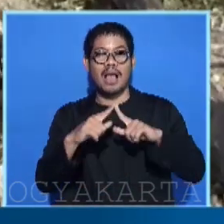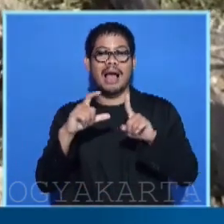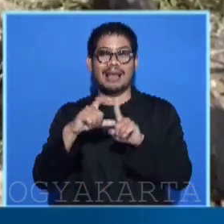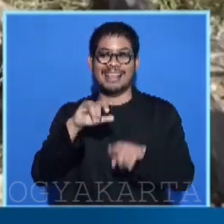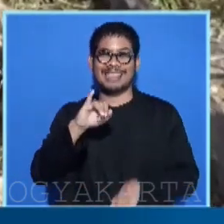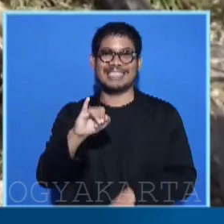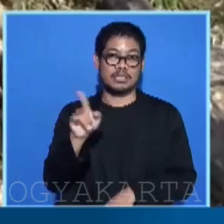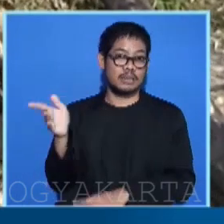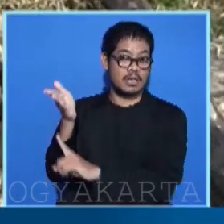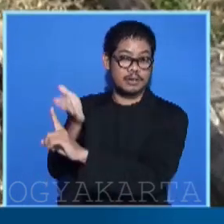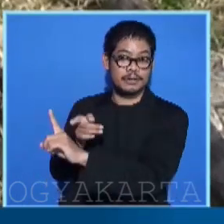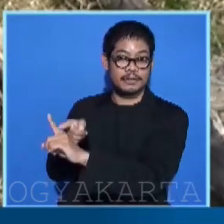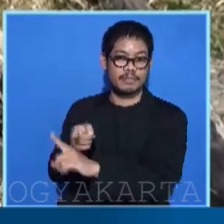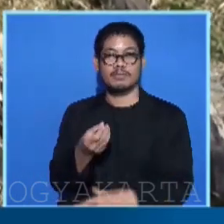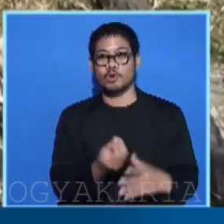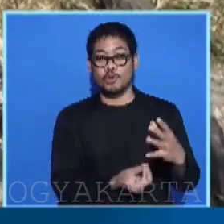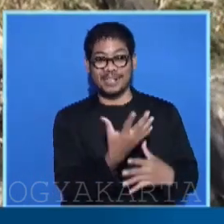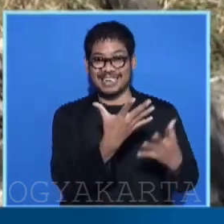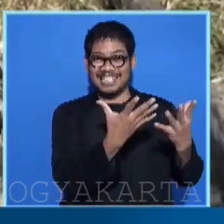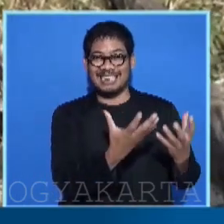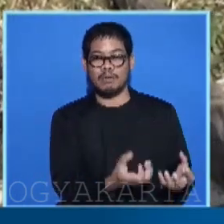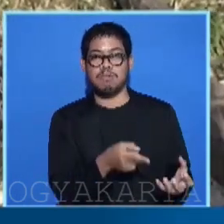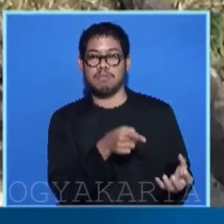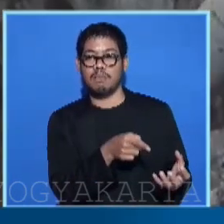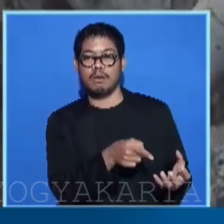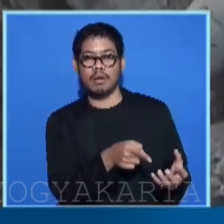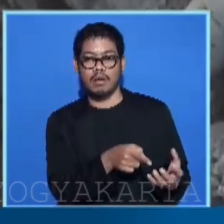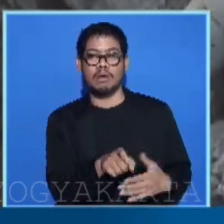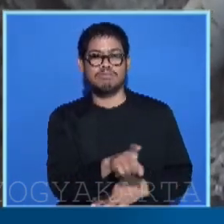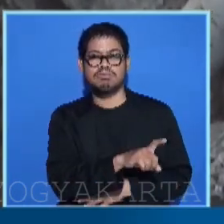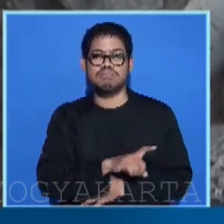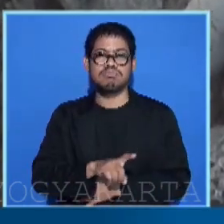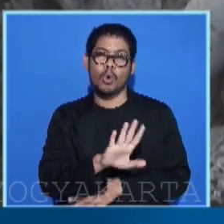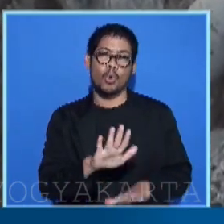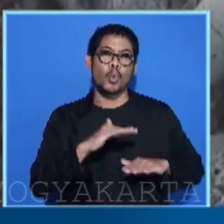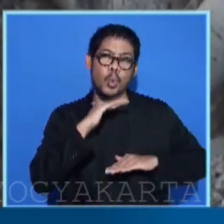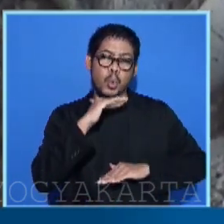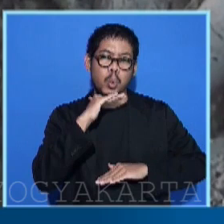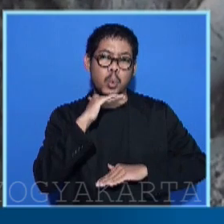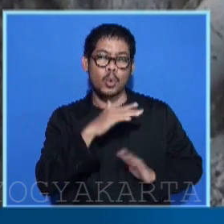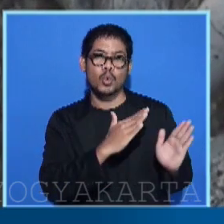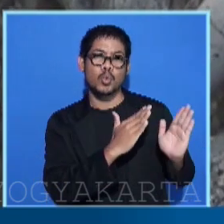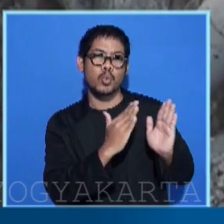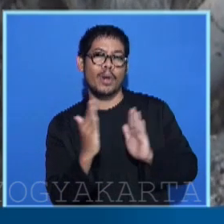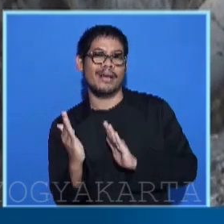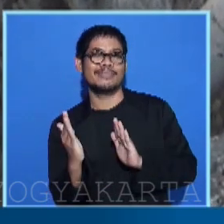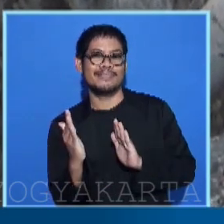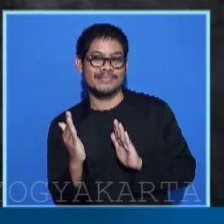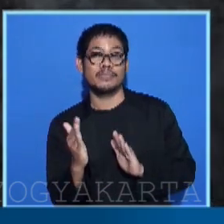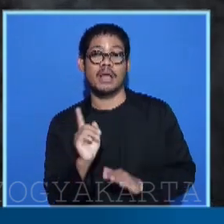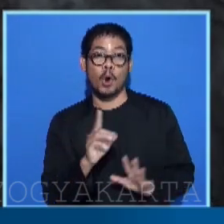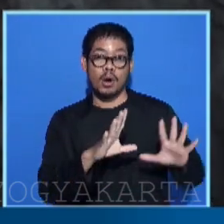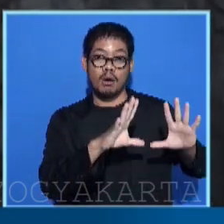sumber miliknya kerap nyaris habis dan proses penyiraman terpaksa tertunda saat sumber habis memerlukan